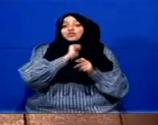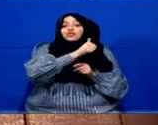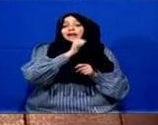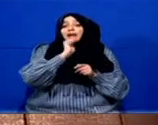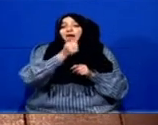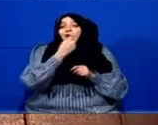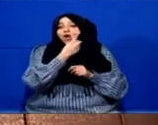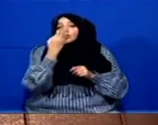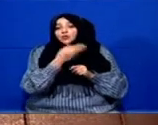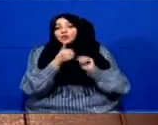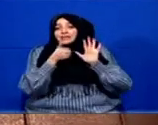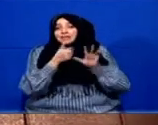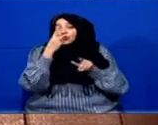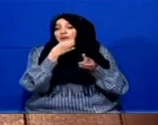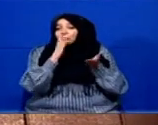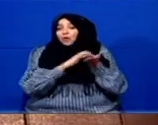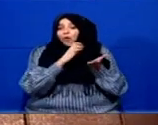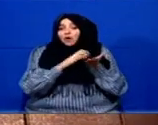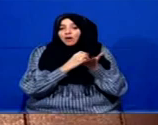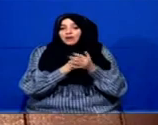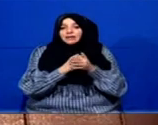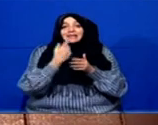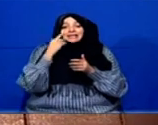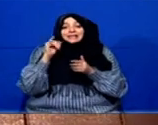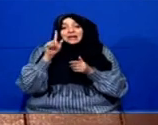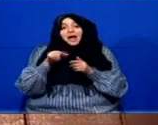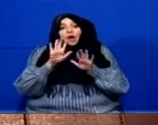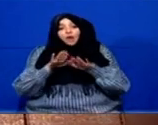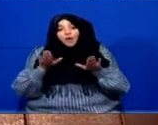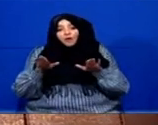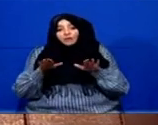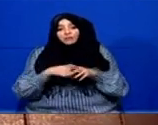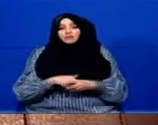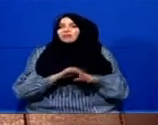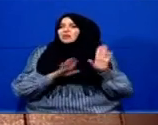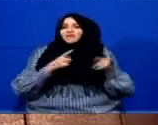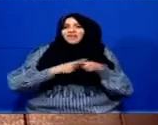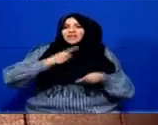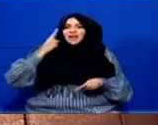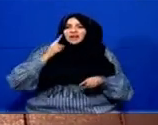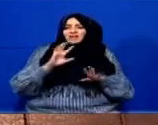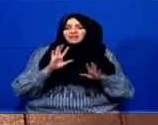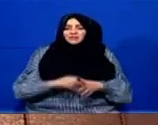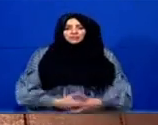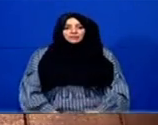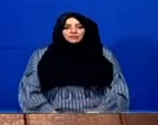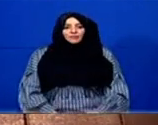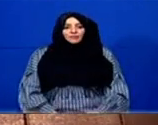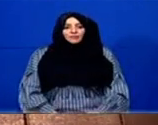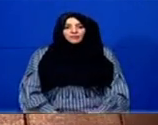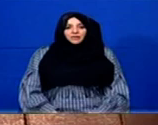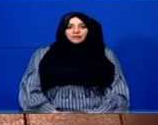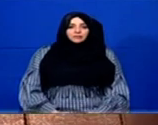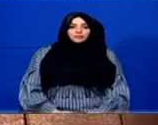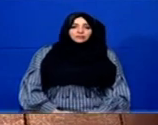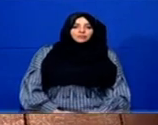واحد منهم السادس ان كان له ولد انتهى الامر القطعيات الاخرى